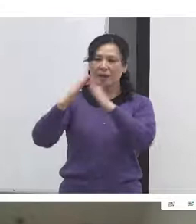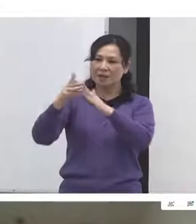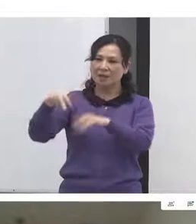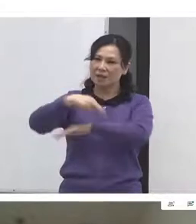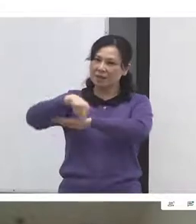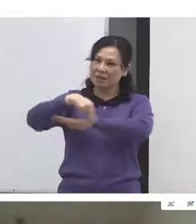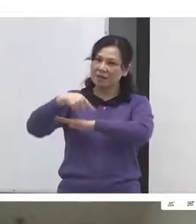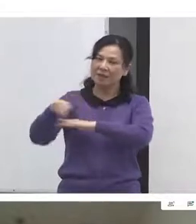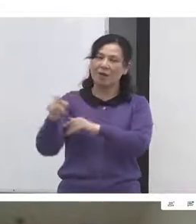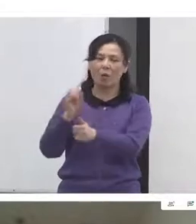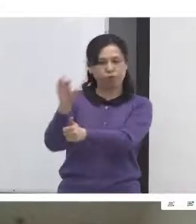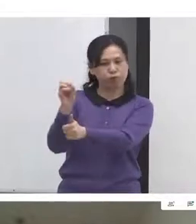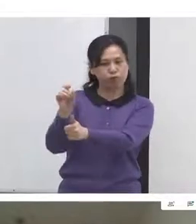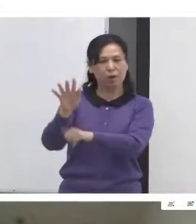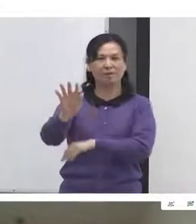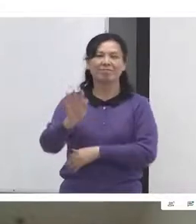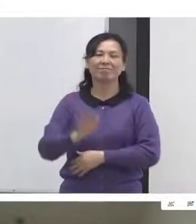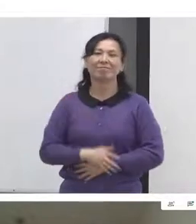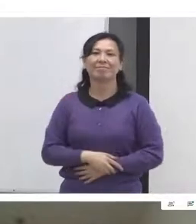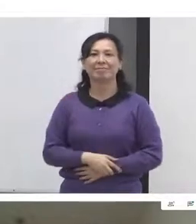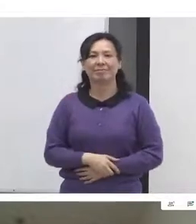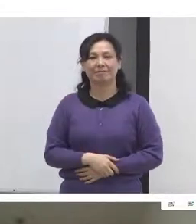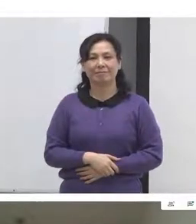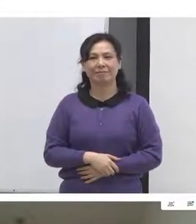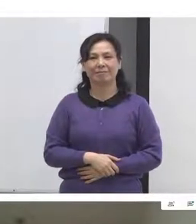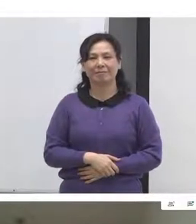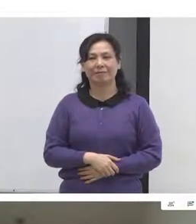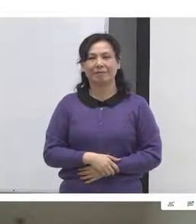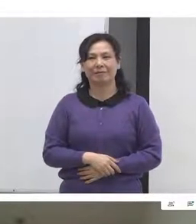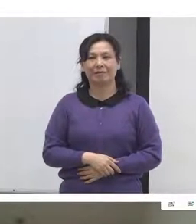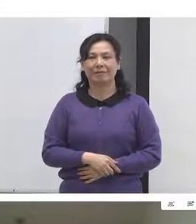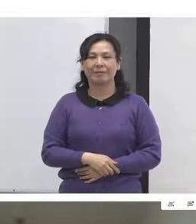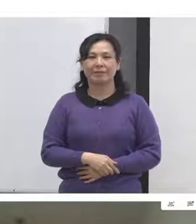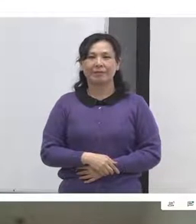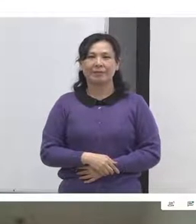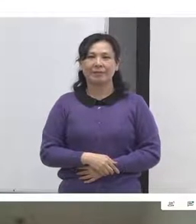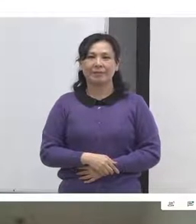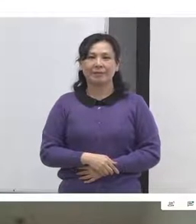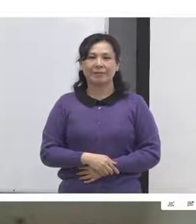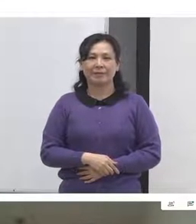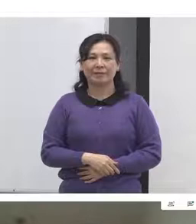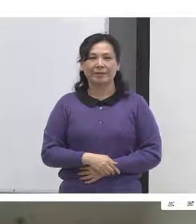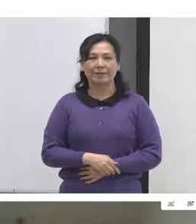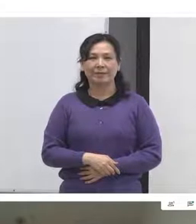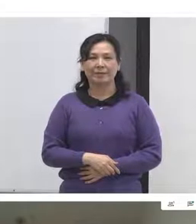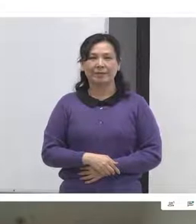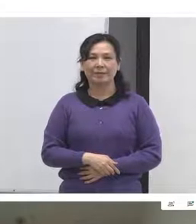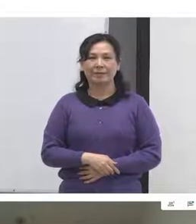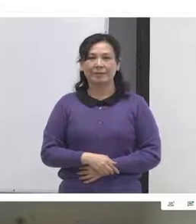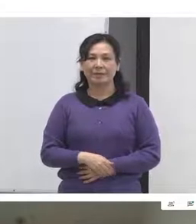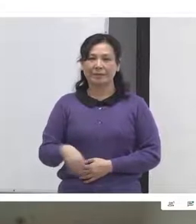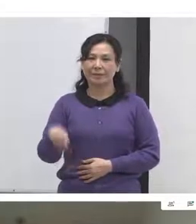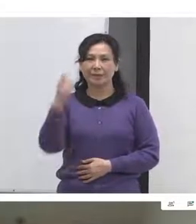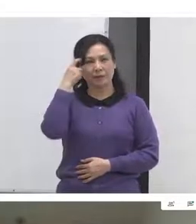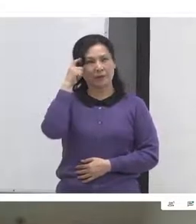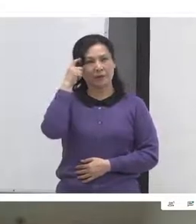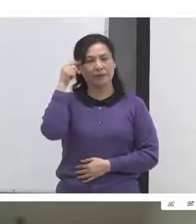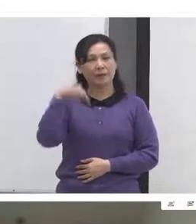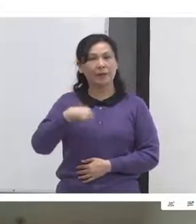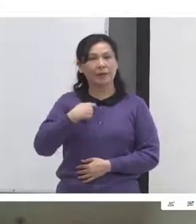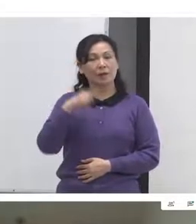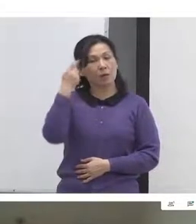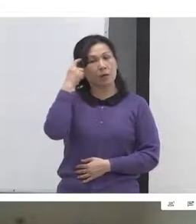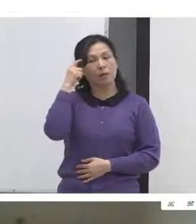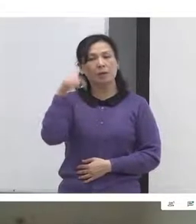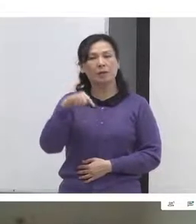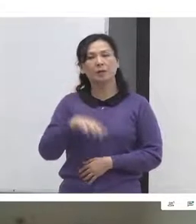关的计划的就是等于说是 planning 啦。那我们觉得说，其实因为像我